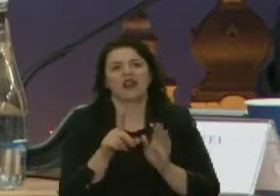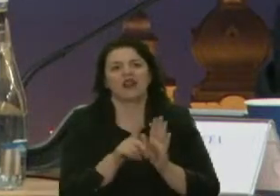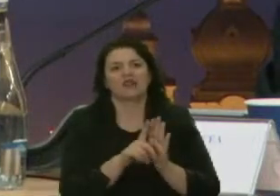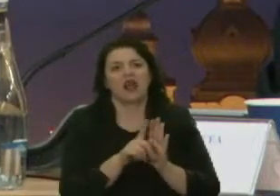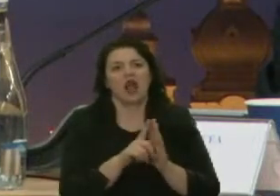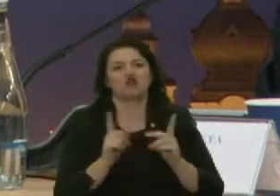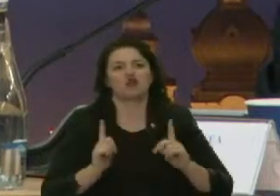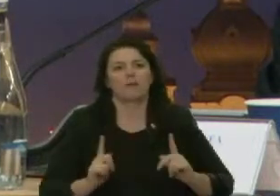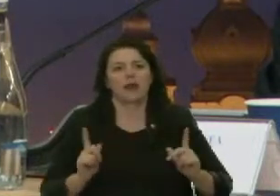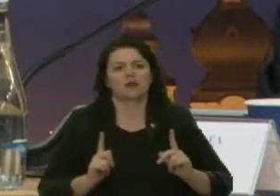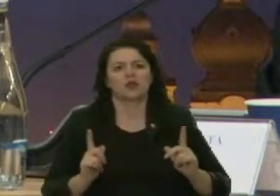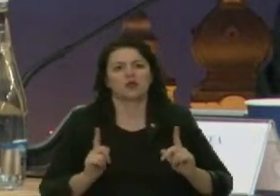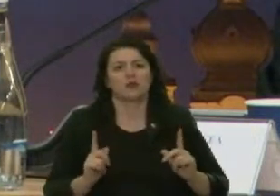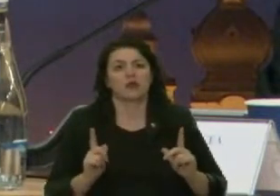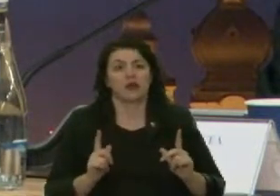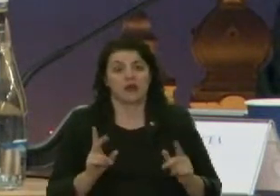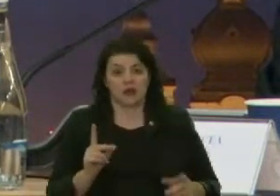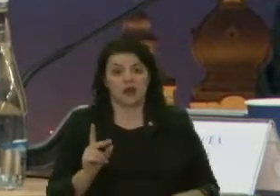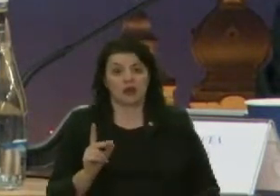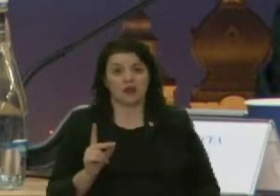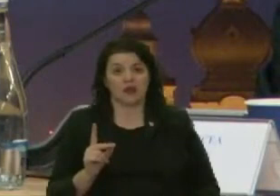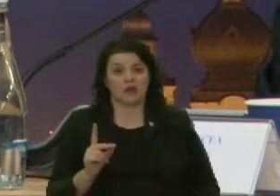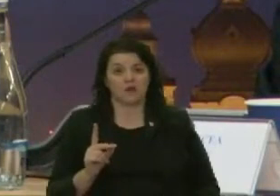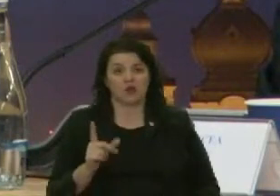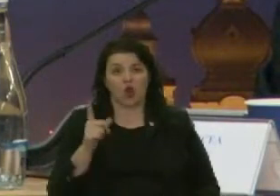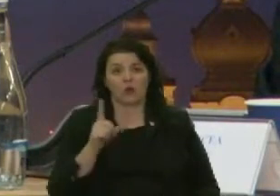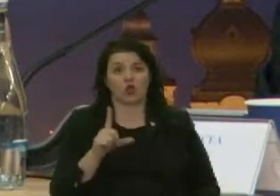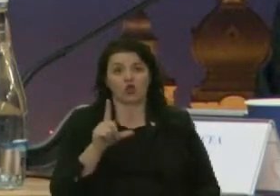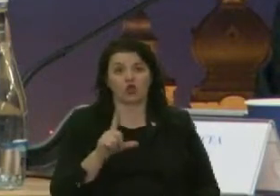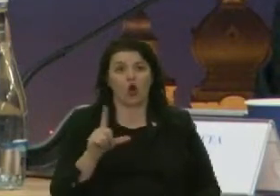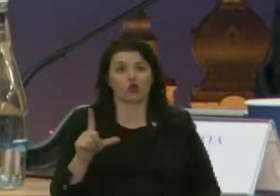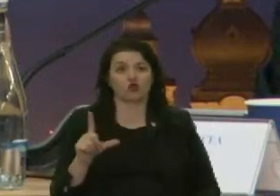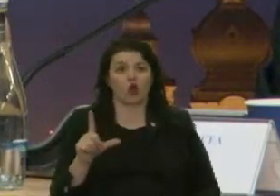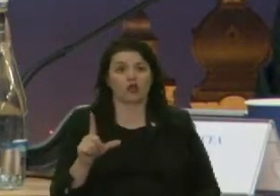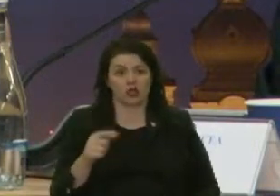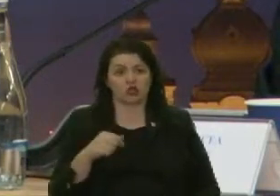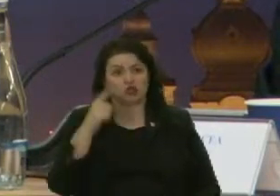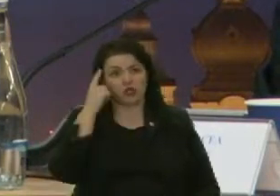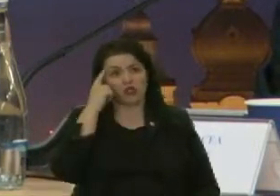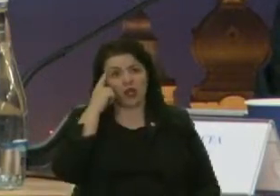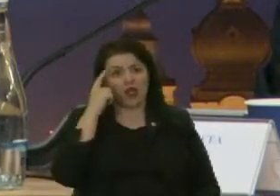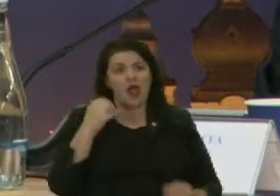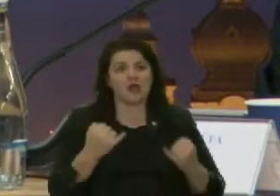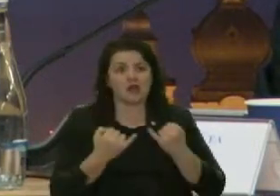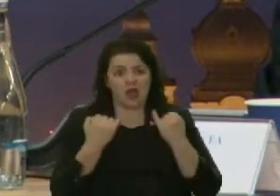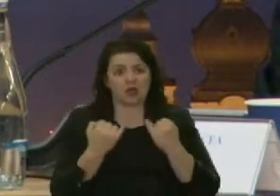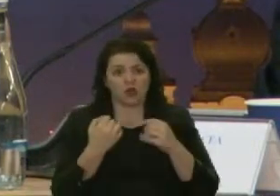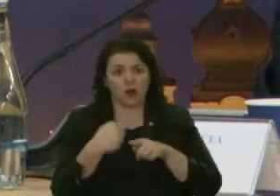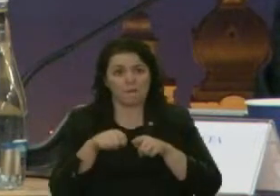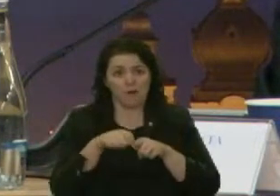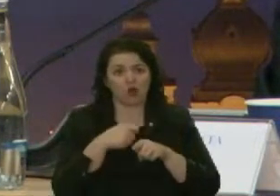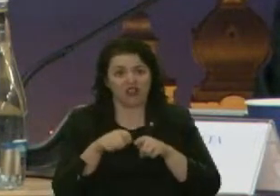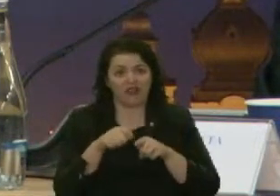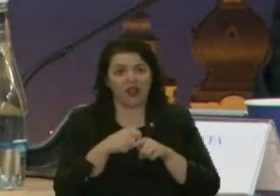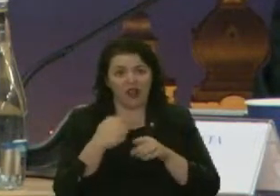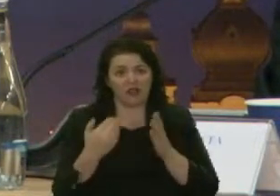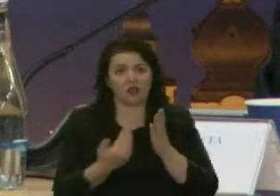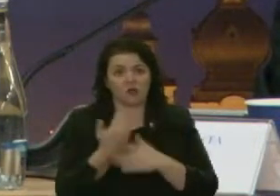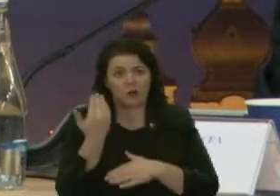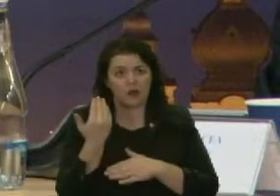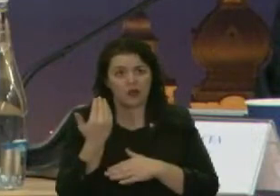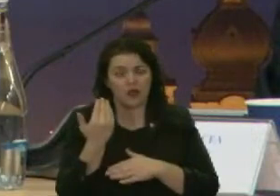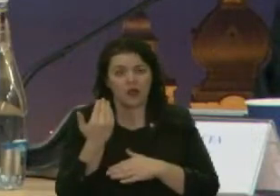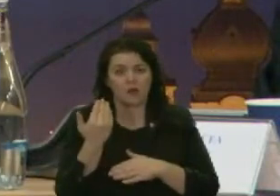stați să așteptăm așa este A spus cineva aici 2022 Da s a modificat Dar voi știți că luna ianuarie s a modificat din nou această ordonanță prin